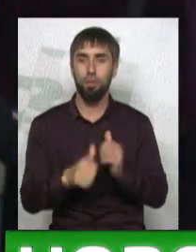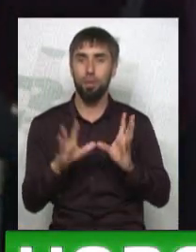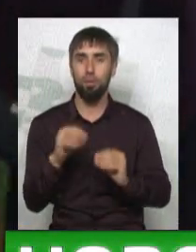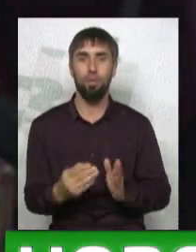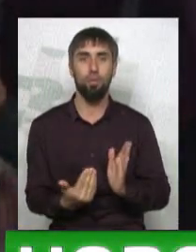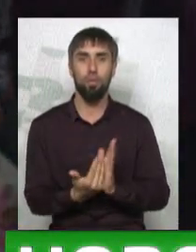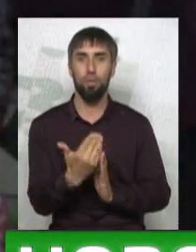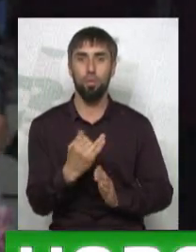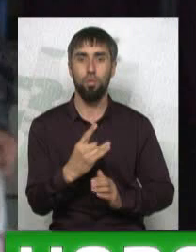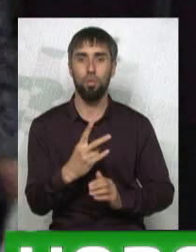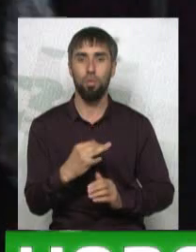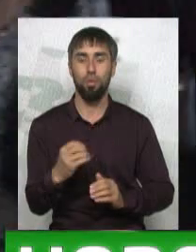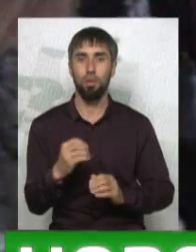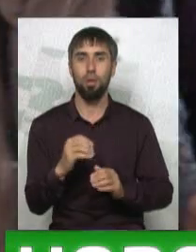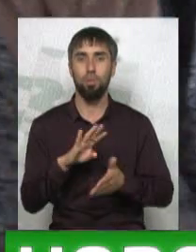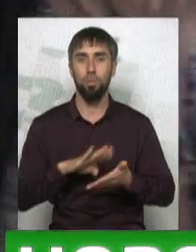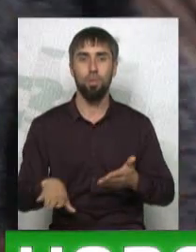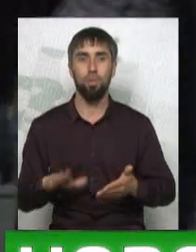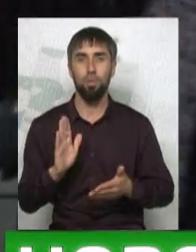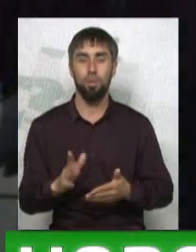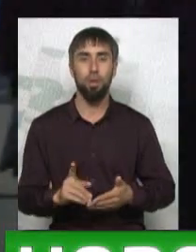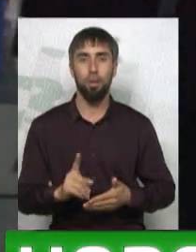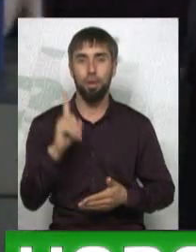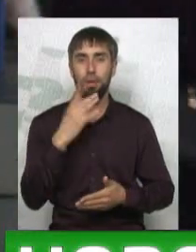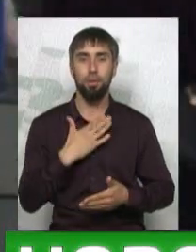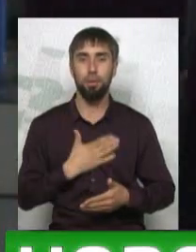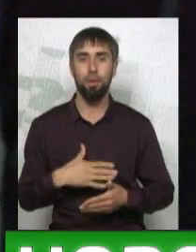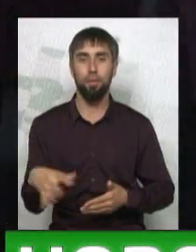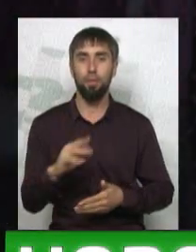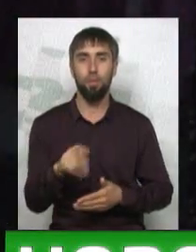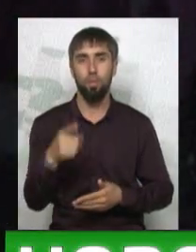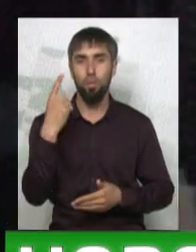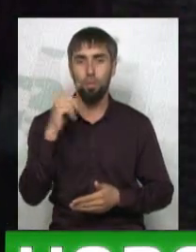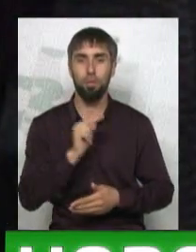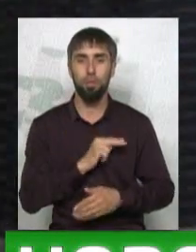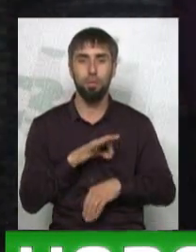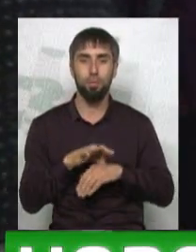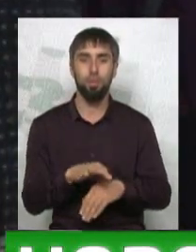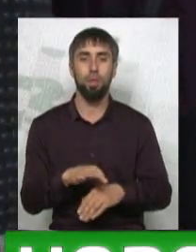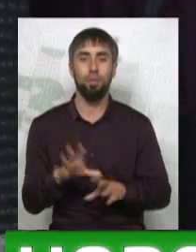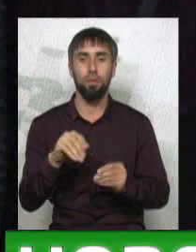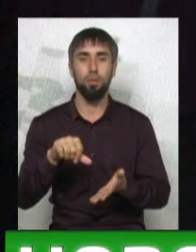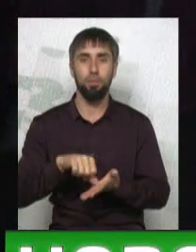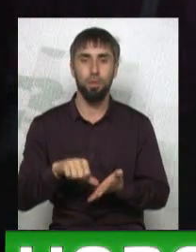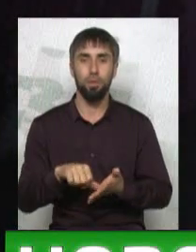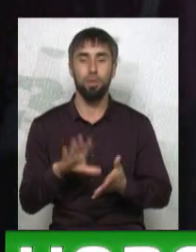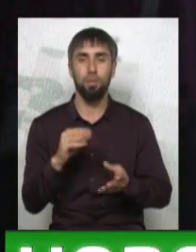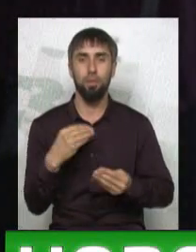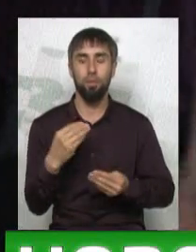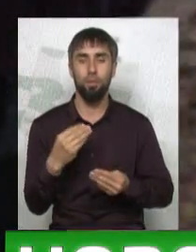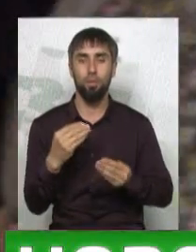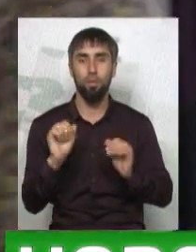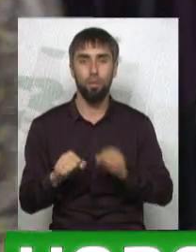высшем уровне, пусть будет Всевышний доволен всеми организаторами, которые здесь предоставляют все возможные